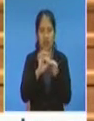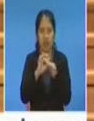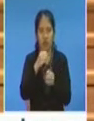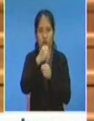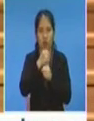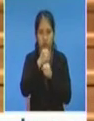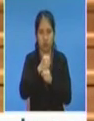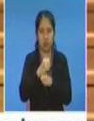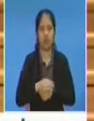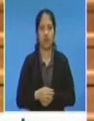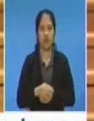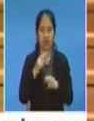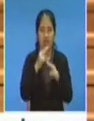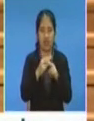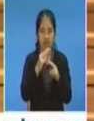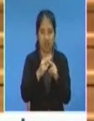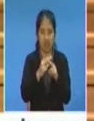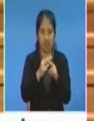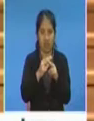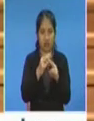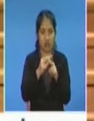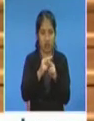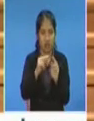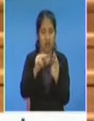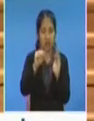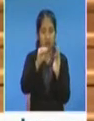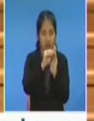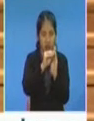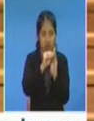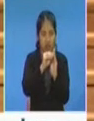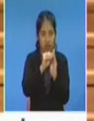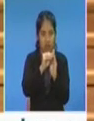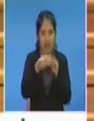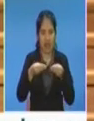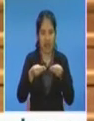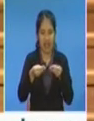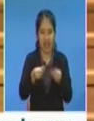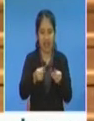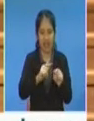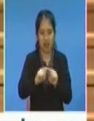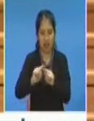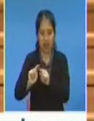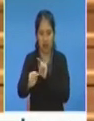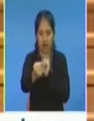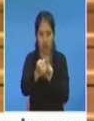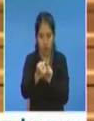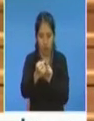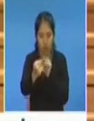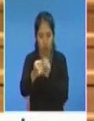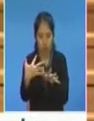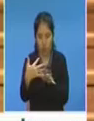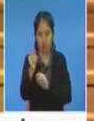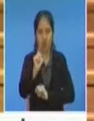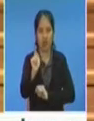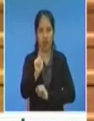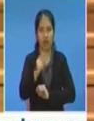ชื่อกับเนื้อหามันจะตรงกันไหมไอ้เห็นด้วยเนี่ยผมเห็นด้วยมาจากบ้านแล้วล่ะครับแต่ผมอย